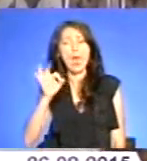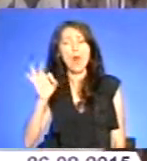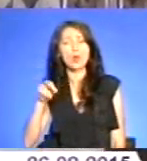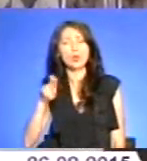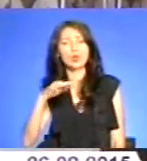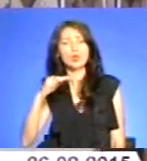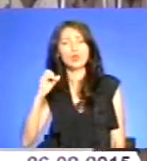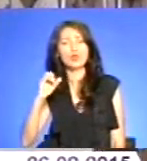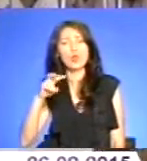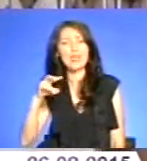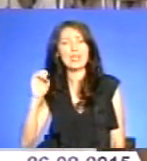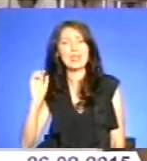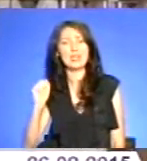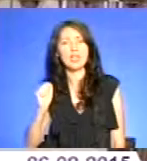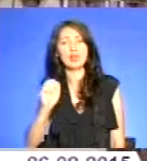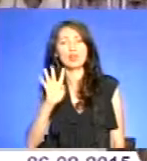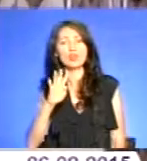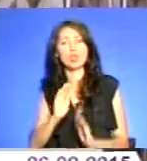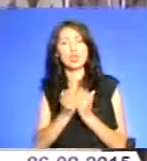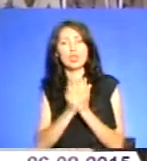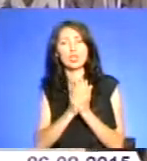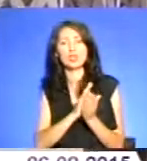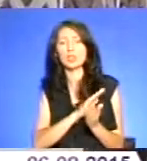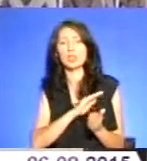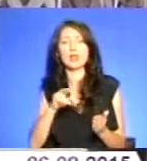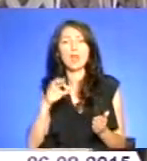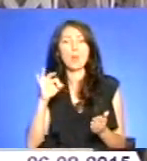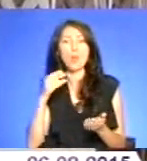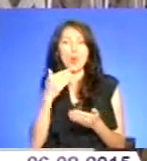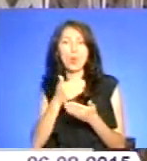і 4 книжки не по програмі.